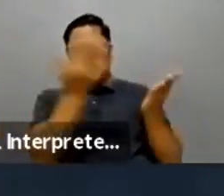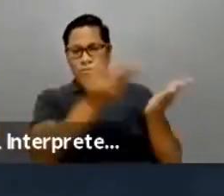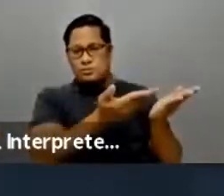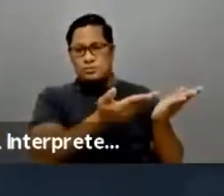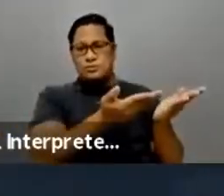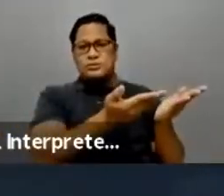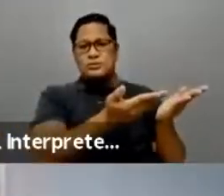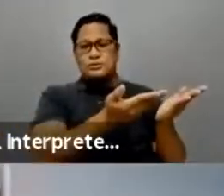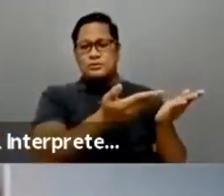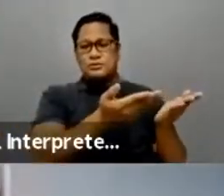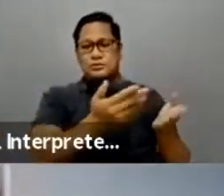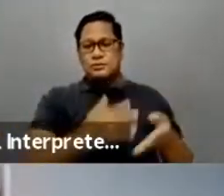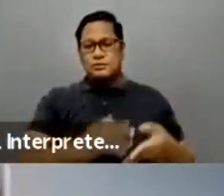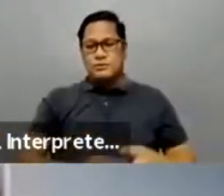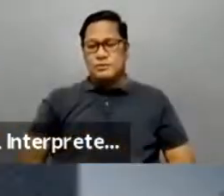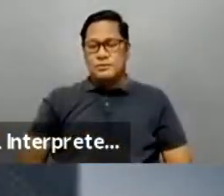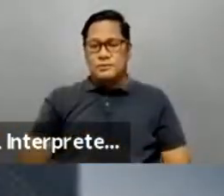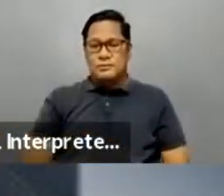sa'yo.